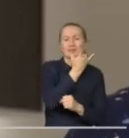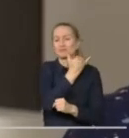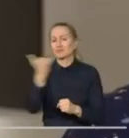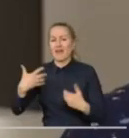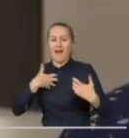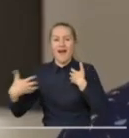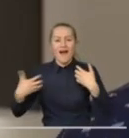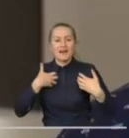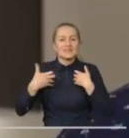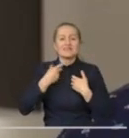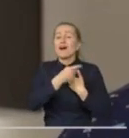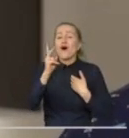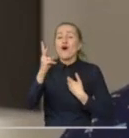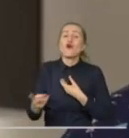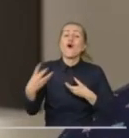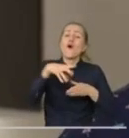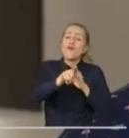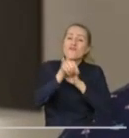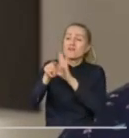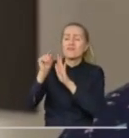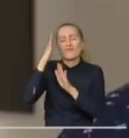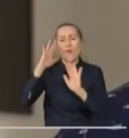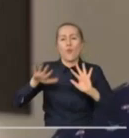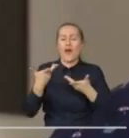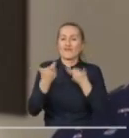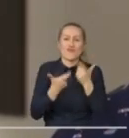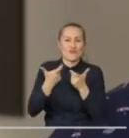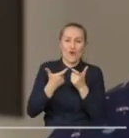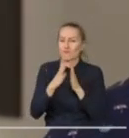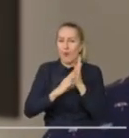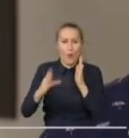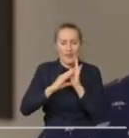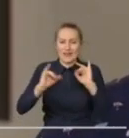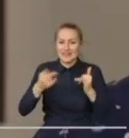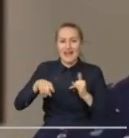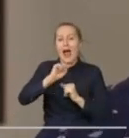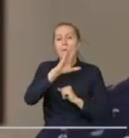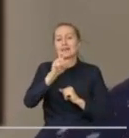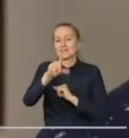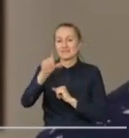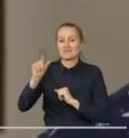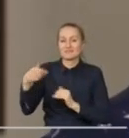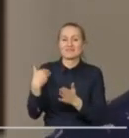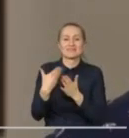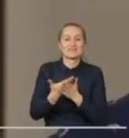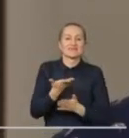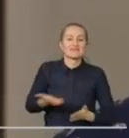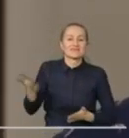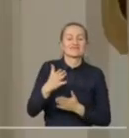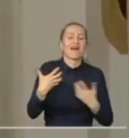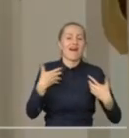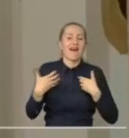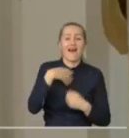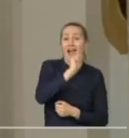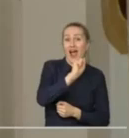artystów, którzy zostali dobrani bardzo prostym kluczem, mianowicie alfabetem, więc mamy artystów od A do Z.